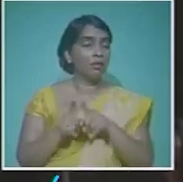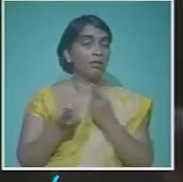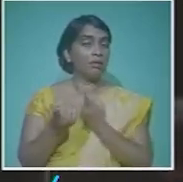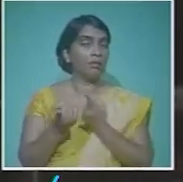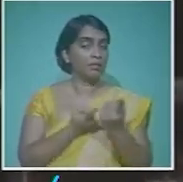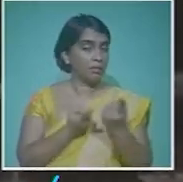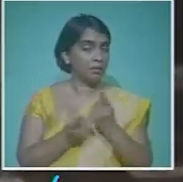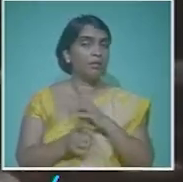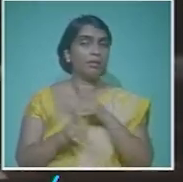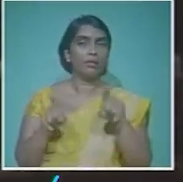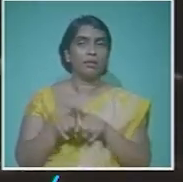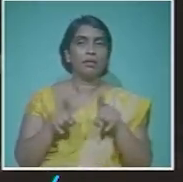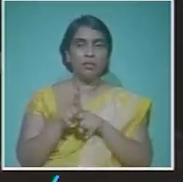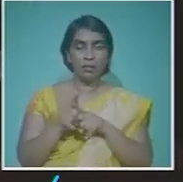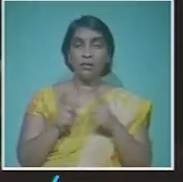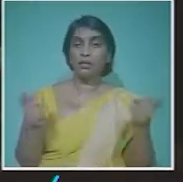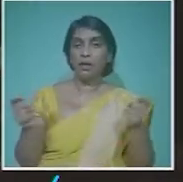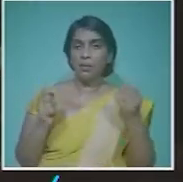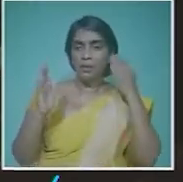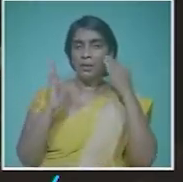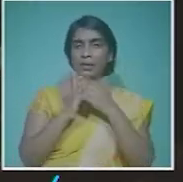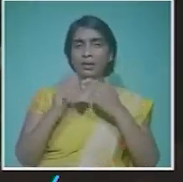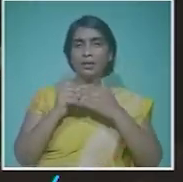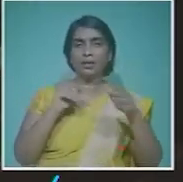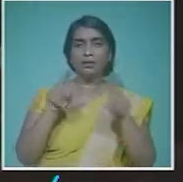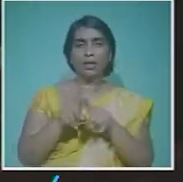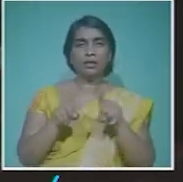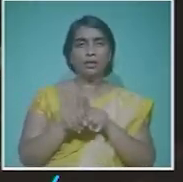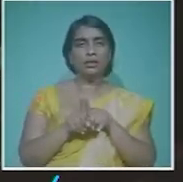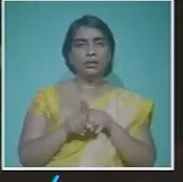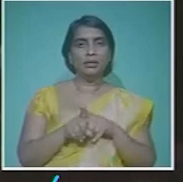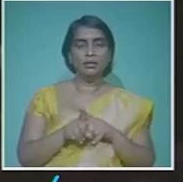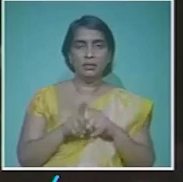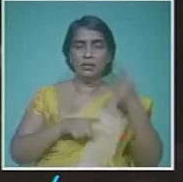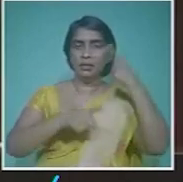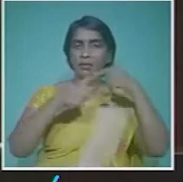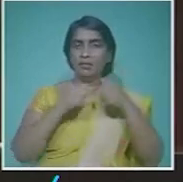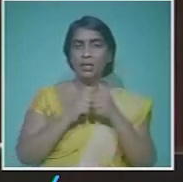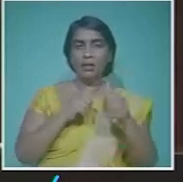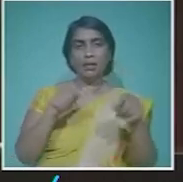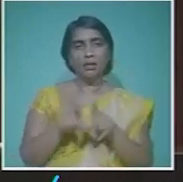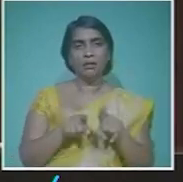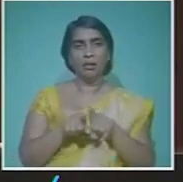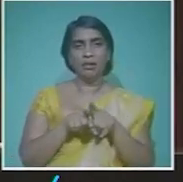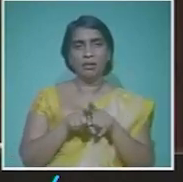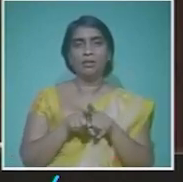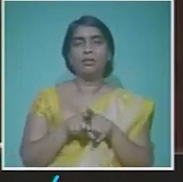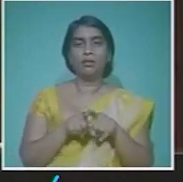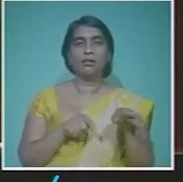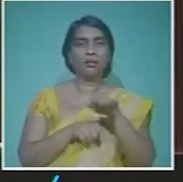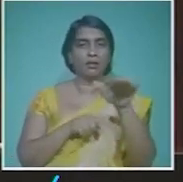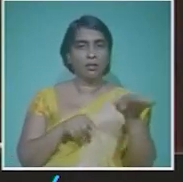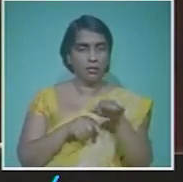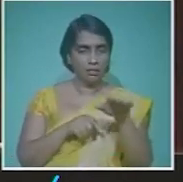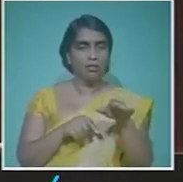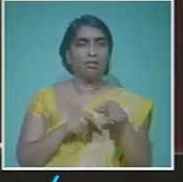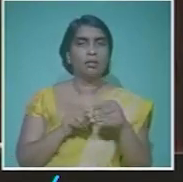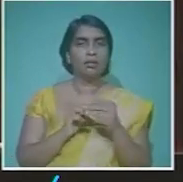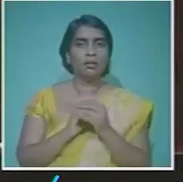තරඟකාරී තරඟකාරී වෙළඳපළ ආර්ථිකයේ ආර්ථිකයට ඇතුල් වෙන්න බැරි කණ්ඩායම වෙනුවෙන් සමාජ